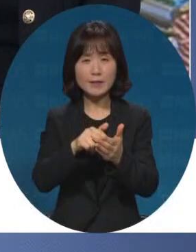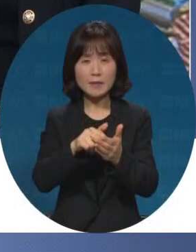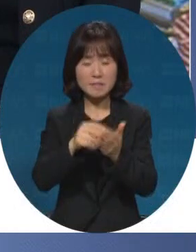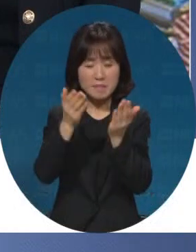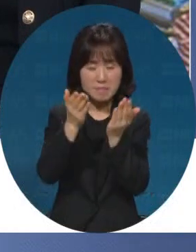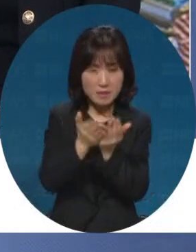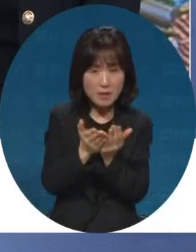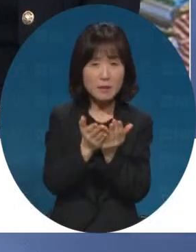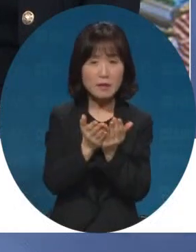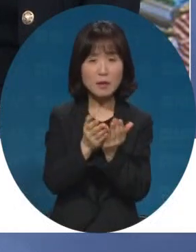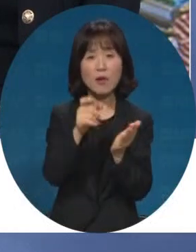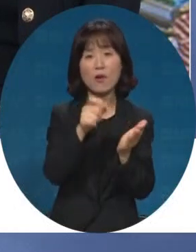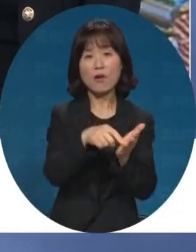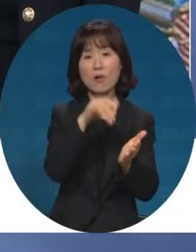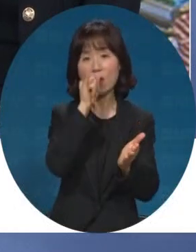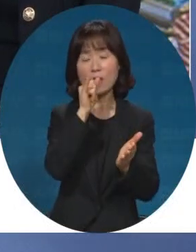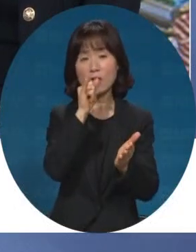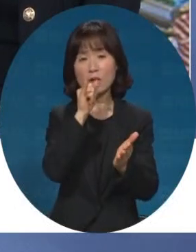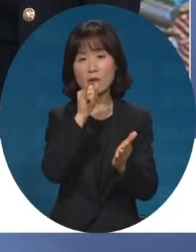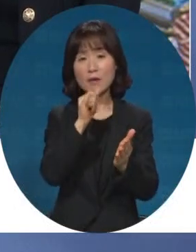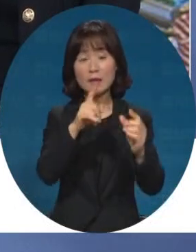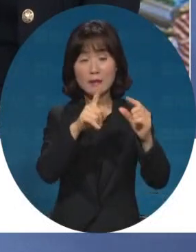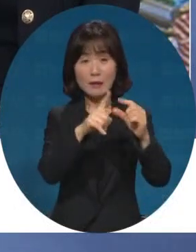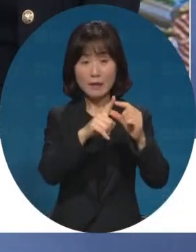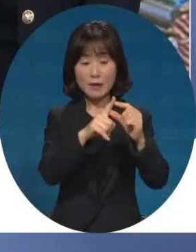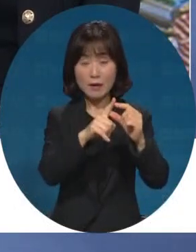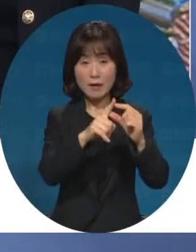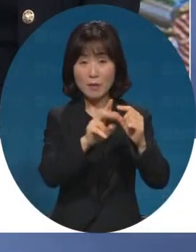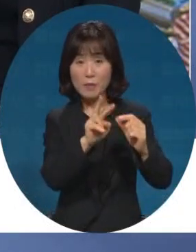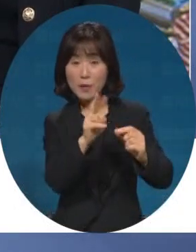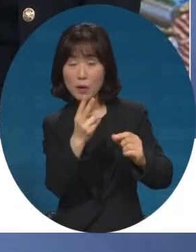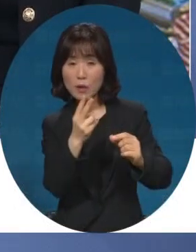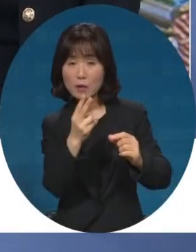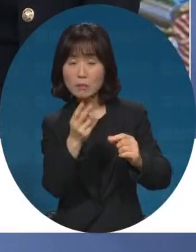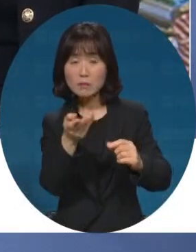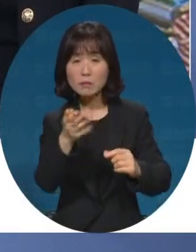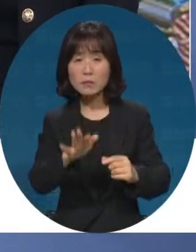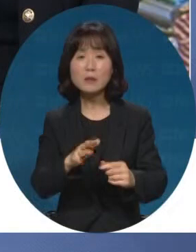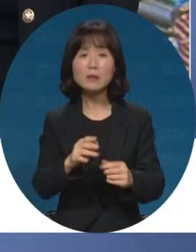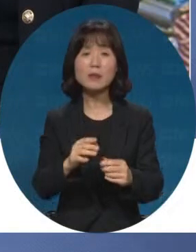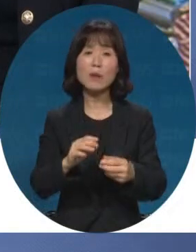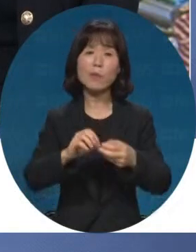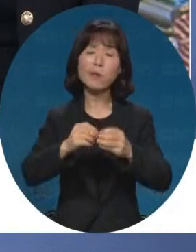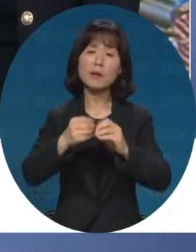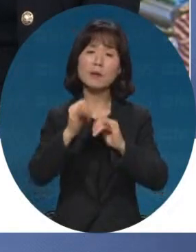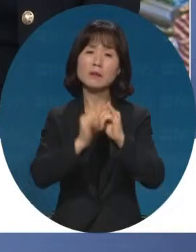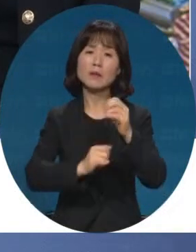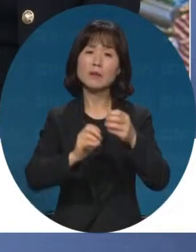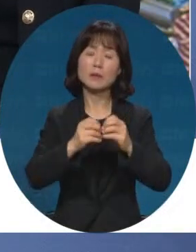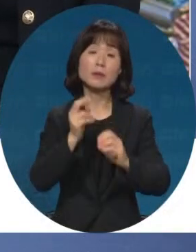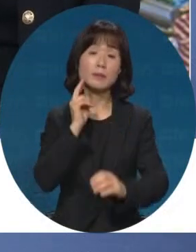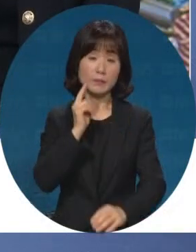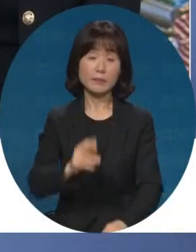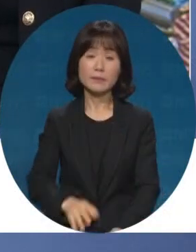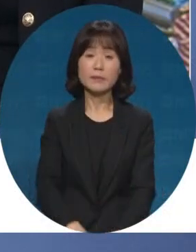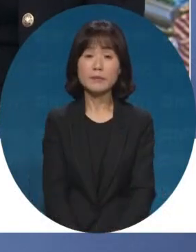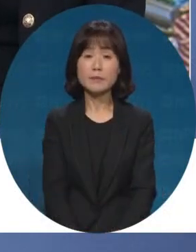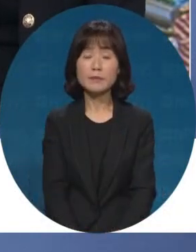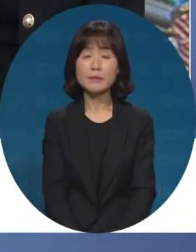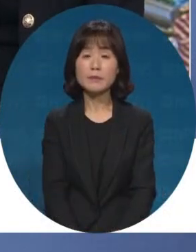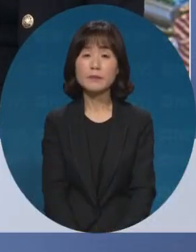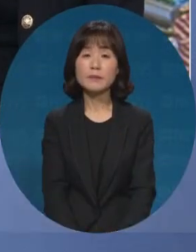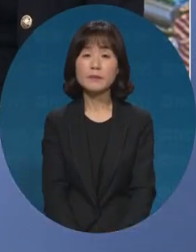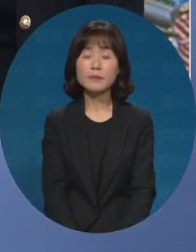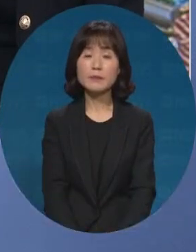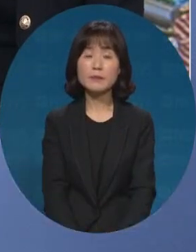동일하다고 할 수 있습니다 단어 하나의 변화이기도 하지만 각한 왜곡으로 받아들일 수밖에 없습니다네